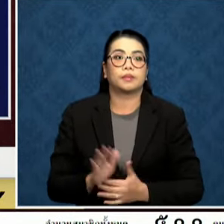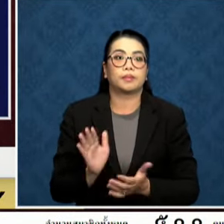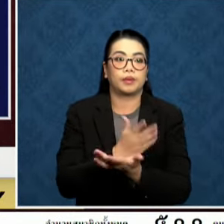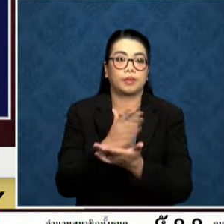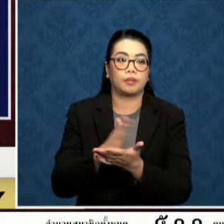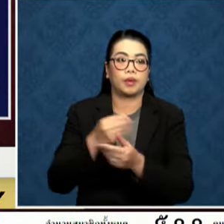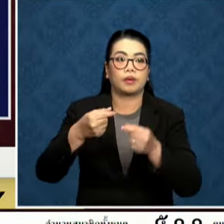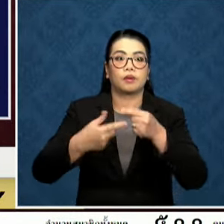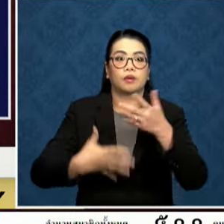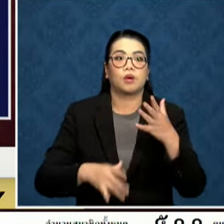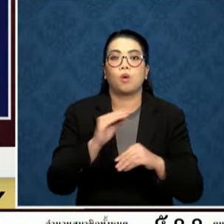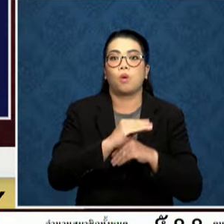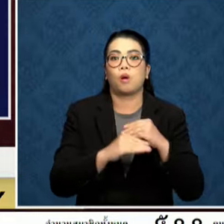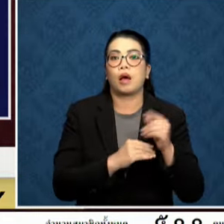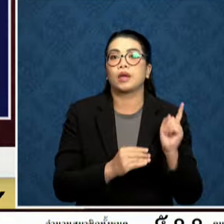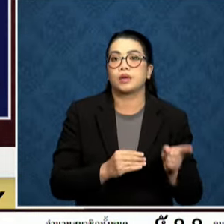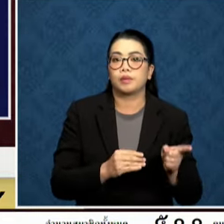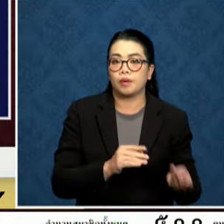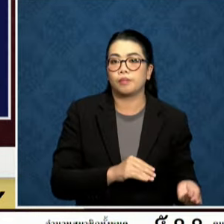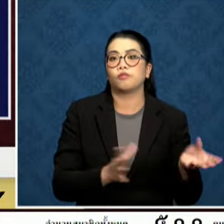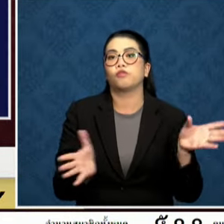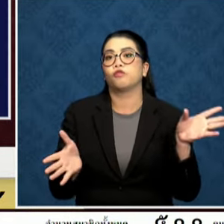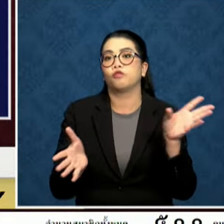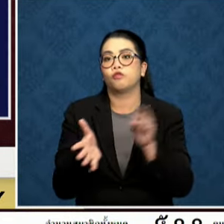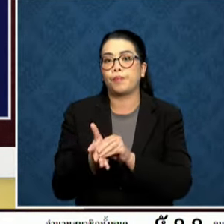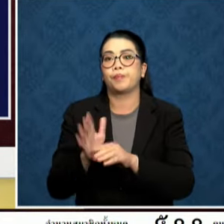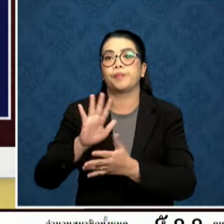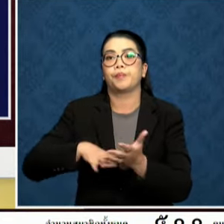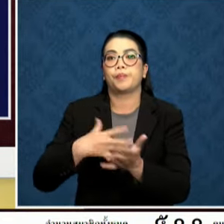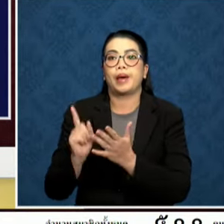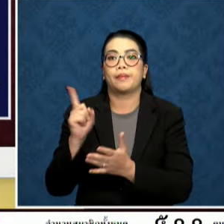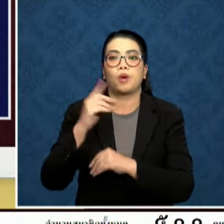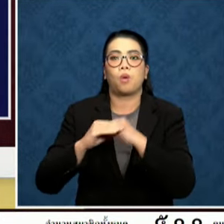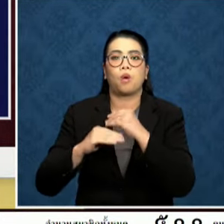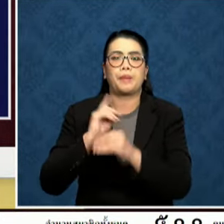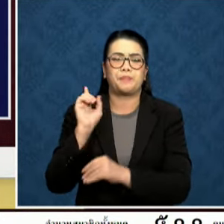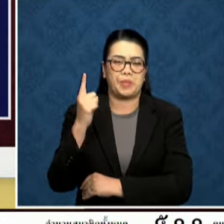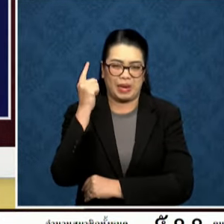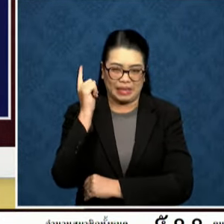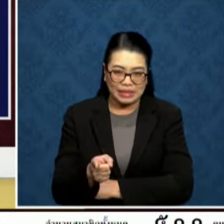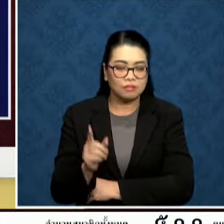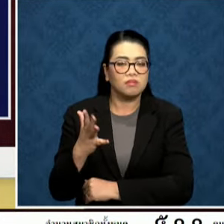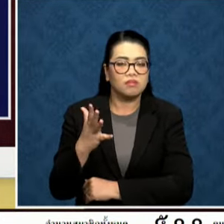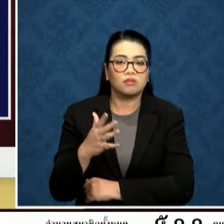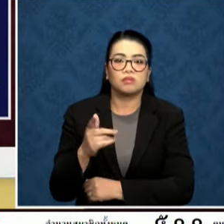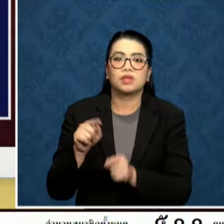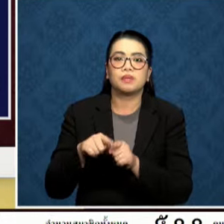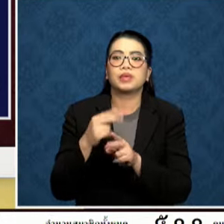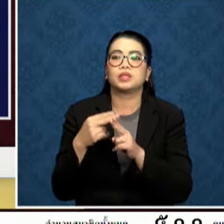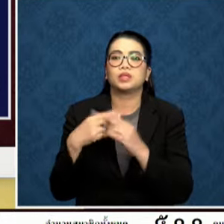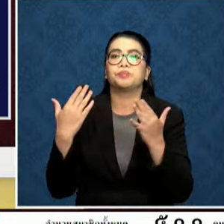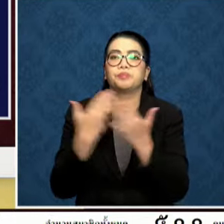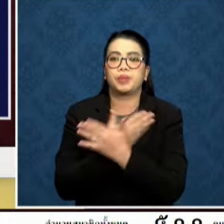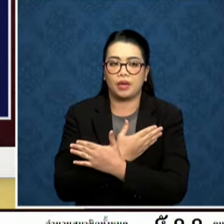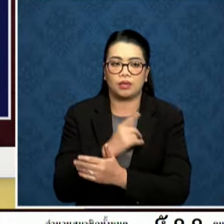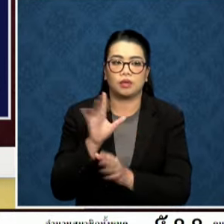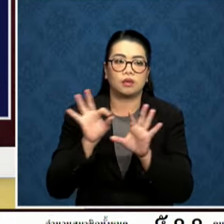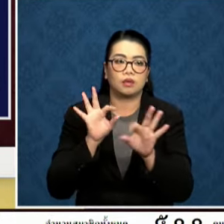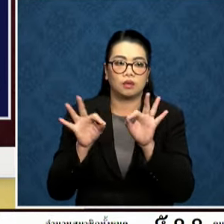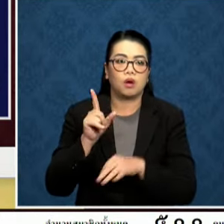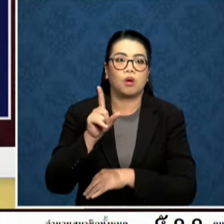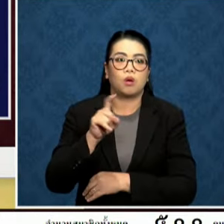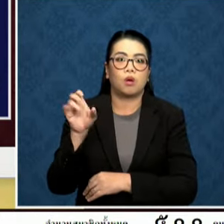มาเนี่ยก็คือเอาโครงการเดิมแล้วก็ไปใส่ชื่อแผนใหม่เท่านั้นเองโครงการใหม่จริงๆเนี่ยไม่ใช่เอ่อที่เลือกมาได้แค่ 163โครงการ